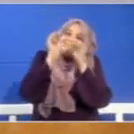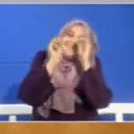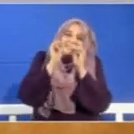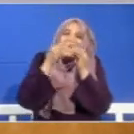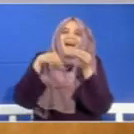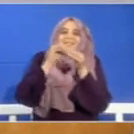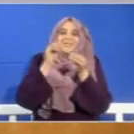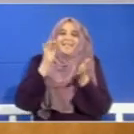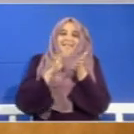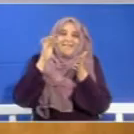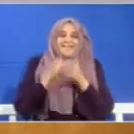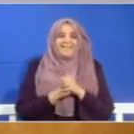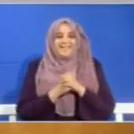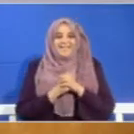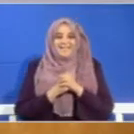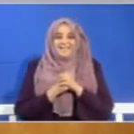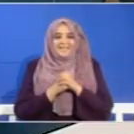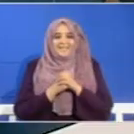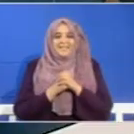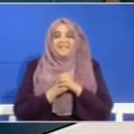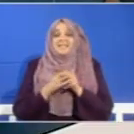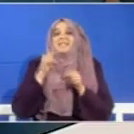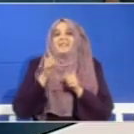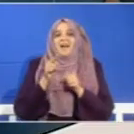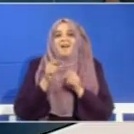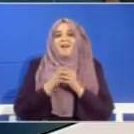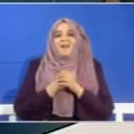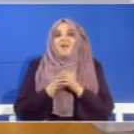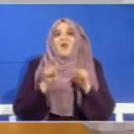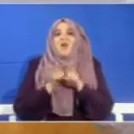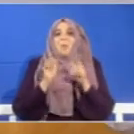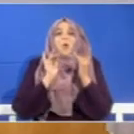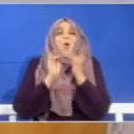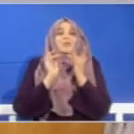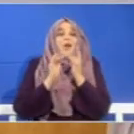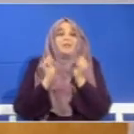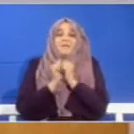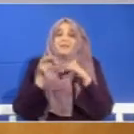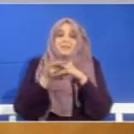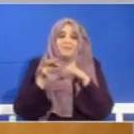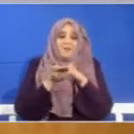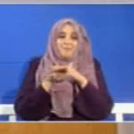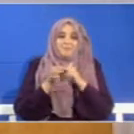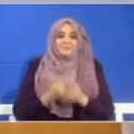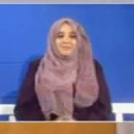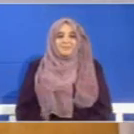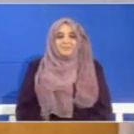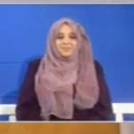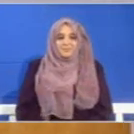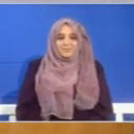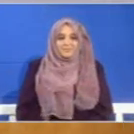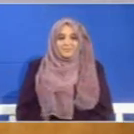إمضاء نتاعها وتعملها، وهذا من باب يعني التواصل الودي. صح، صح، بين الزوجين.